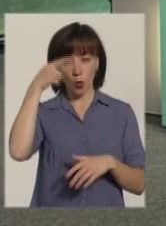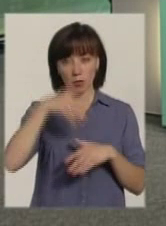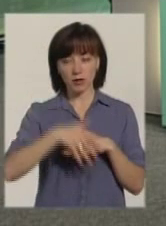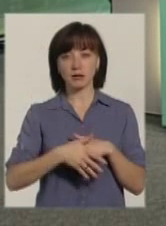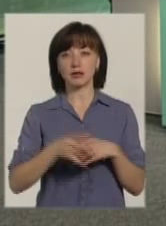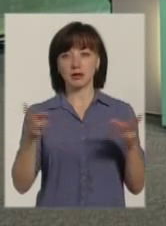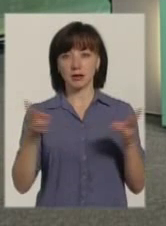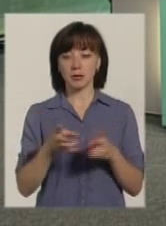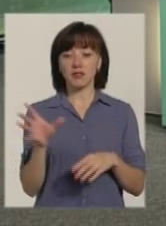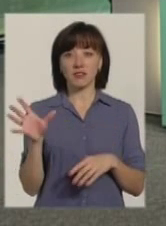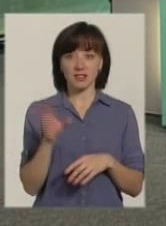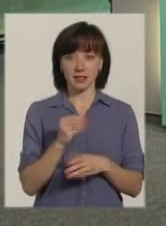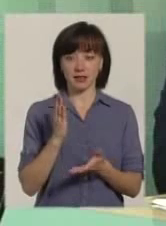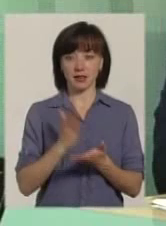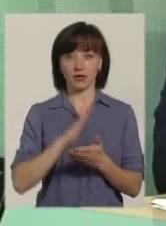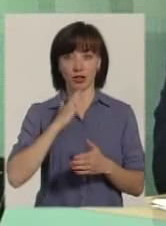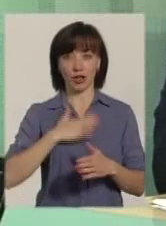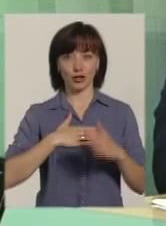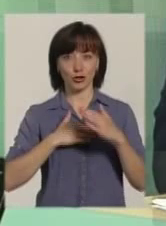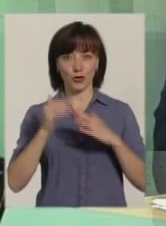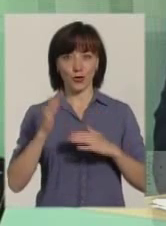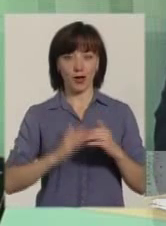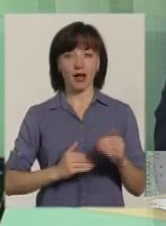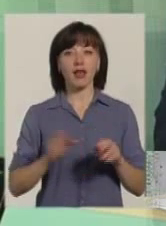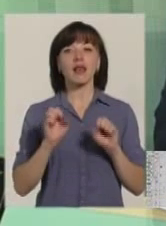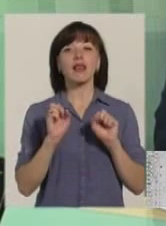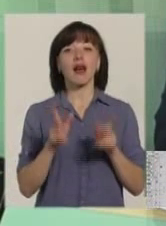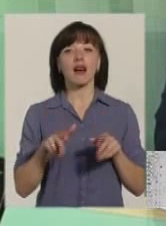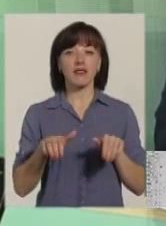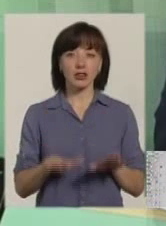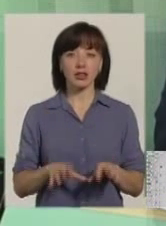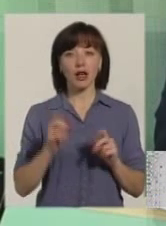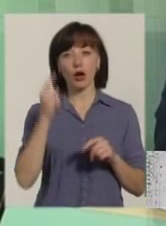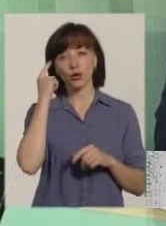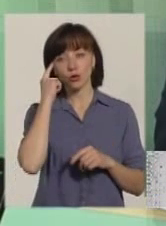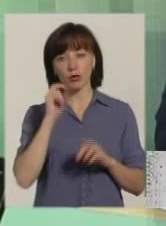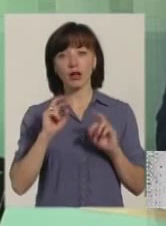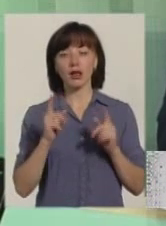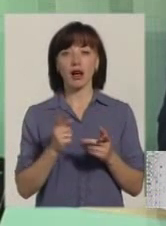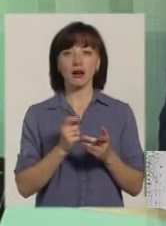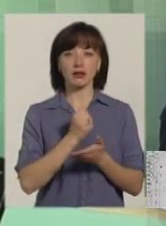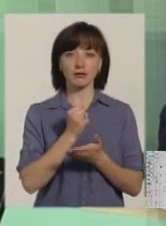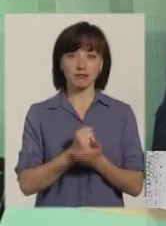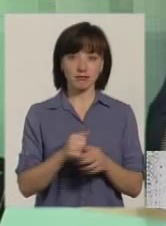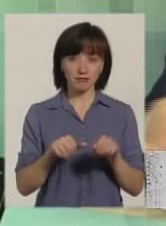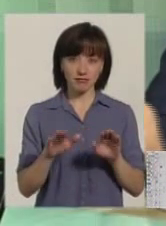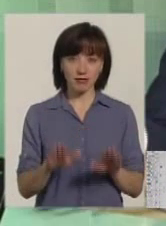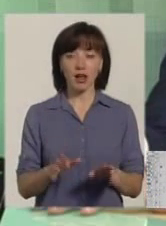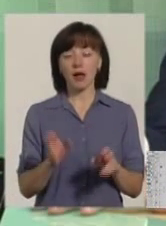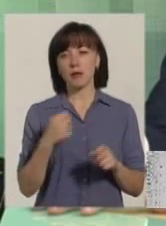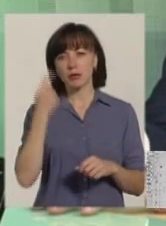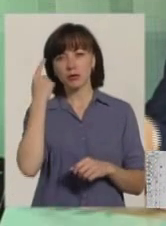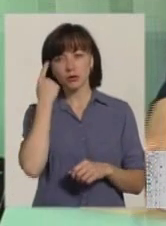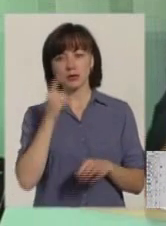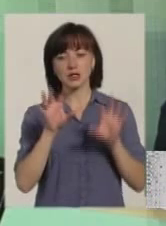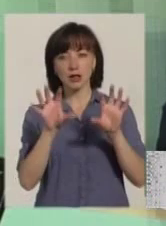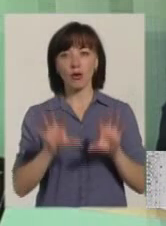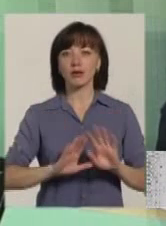все в наших руках. Як ми вирішуємо, як ми думаємо, як ми приймаємо рішення. Ми можемо виходити з